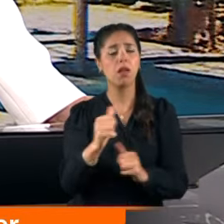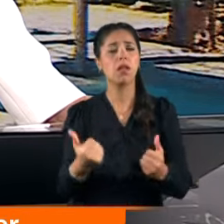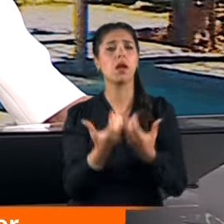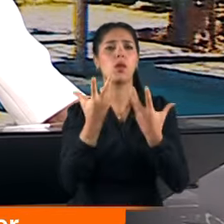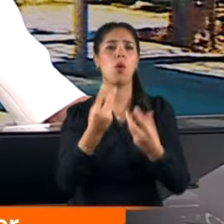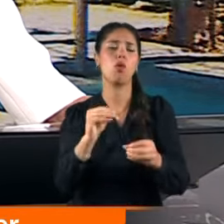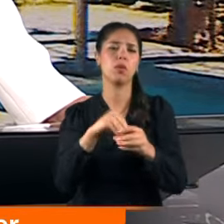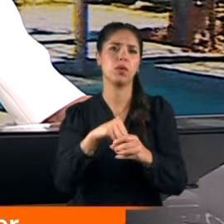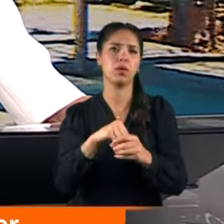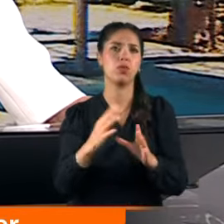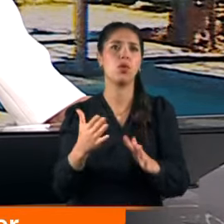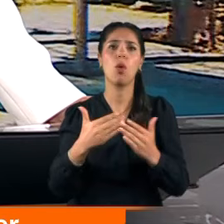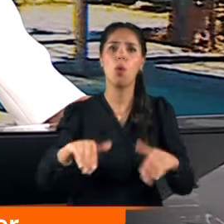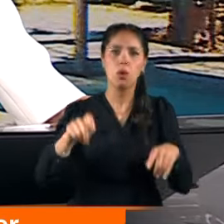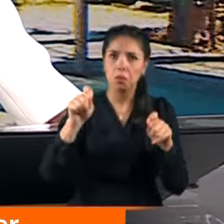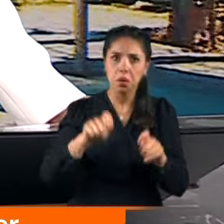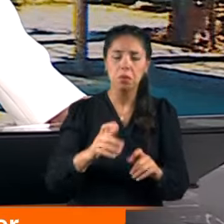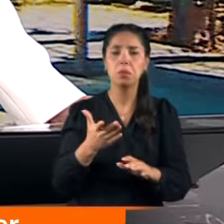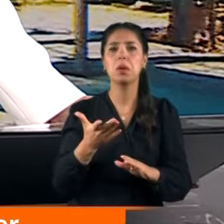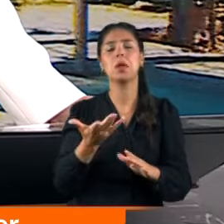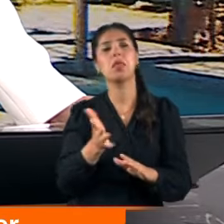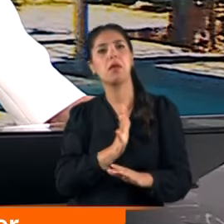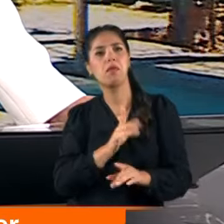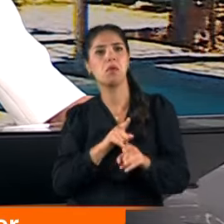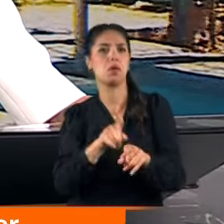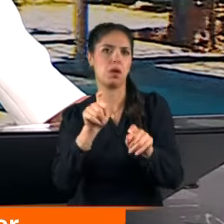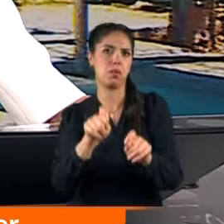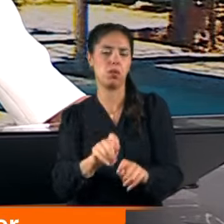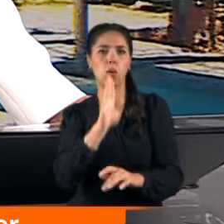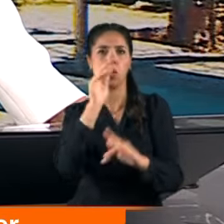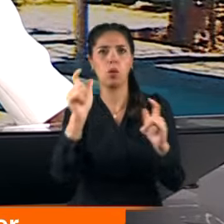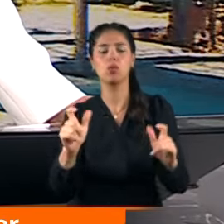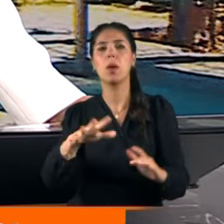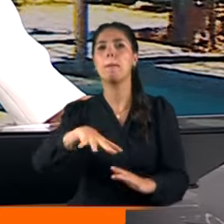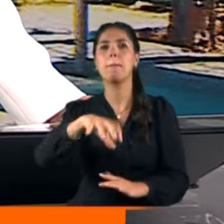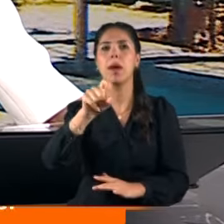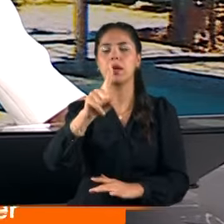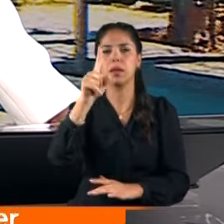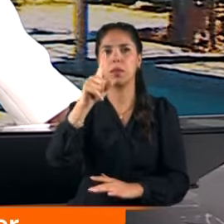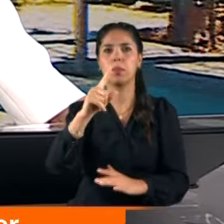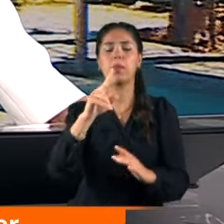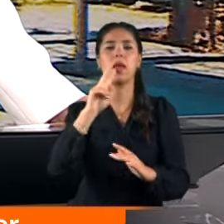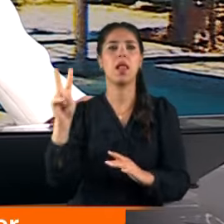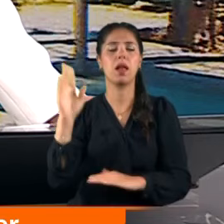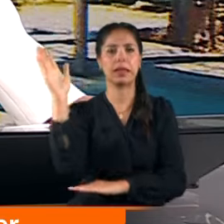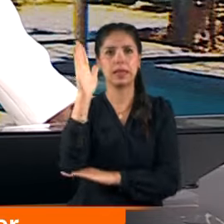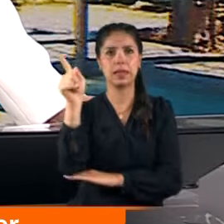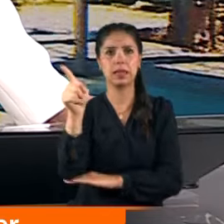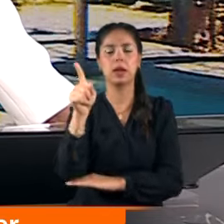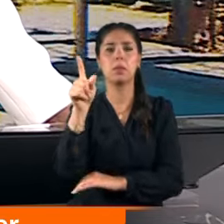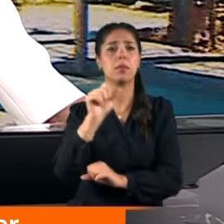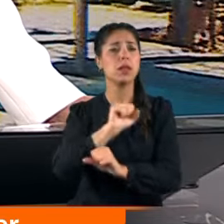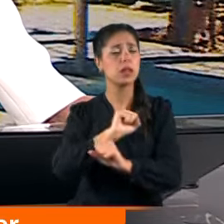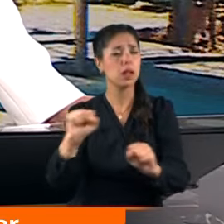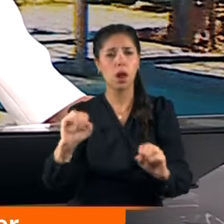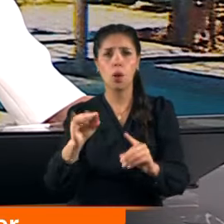kazalar yaşanmasın diye ne kadar önlemler alındı, neler yapıldı takip ediyoruz. Kocaeli'nin merkezinde yer alan bir yüksek gerilim hattında da her an bir